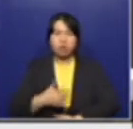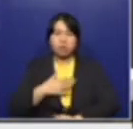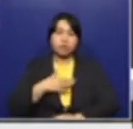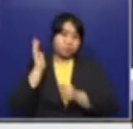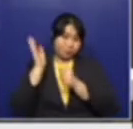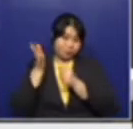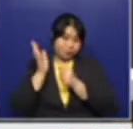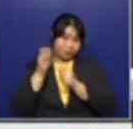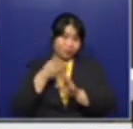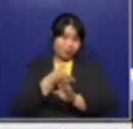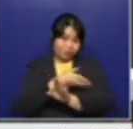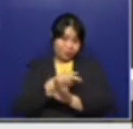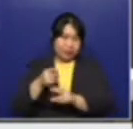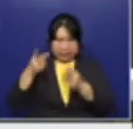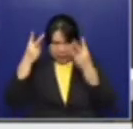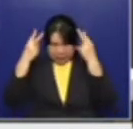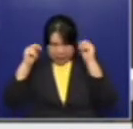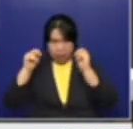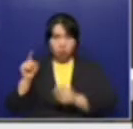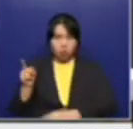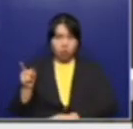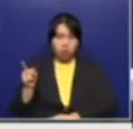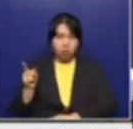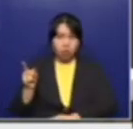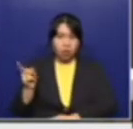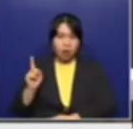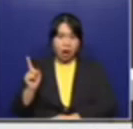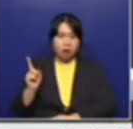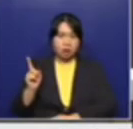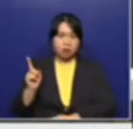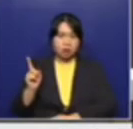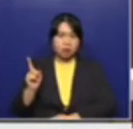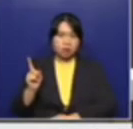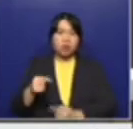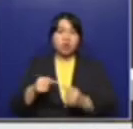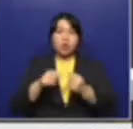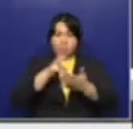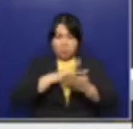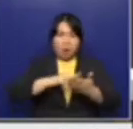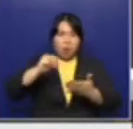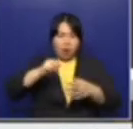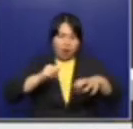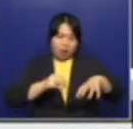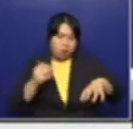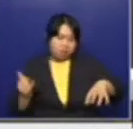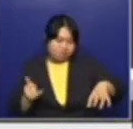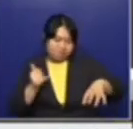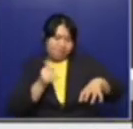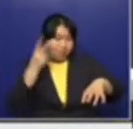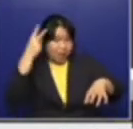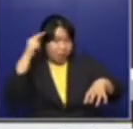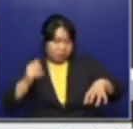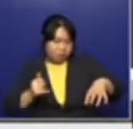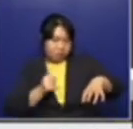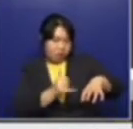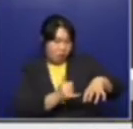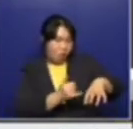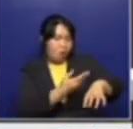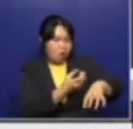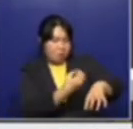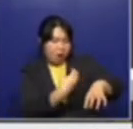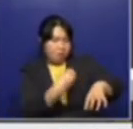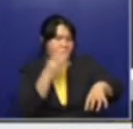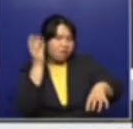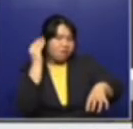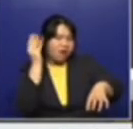ในเบื้องต้นว่าให้นายกเนี่ยเดินเข้ารั้วมหาวิทยาลัยไปฟังเสียงของนักศึกษาดูหรือแม้